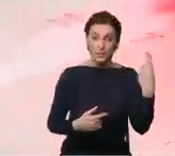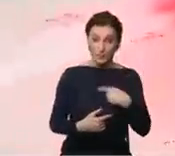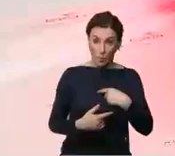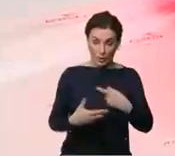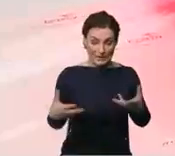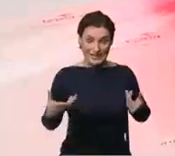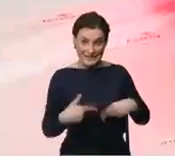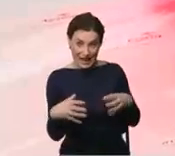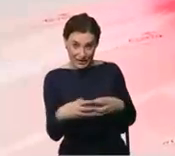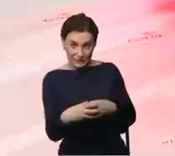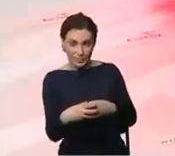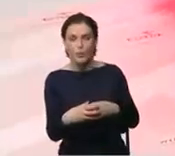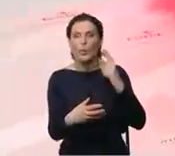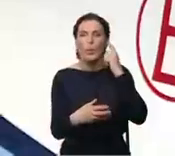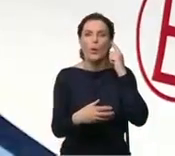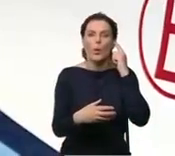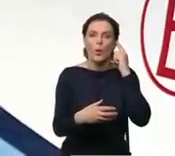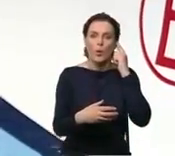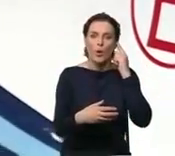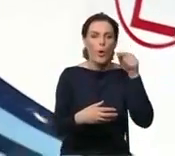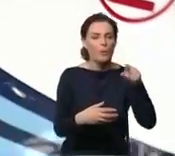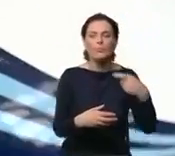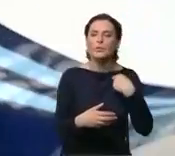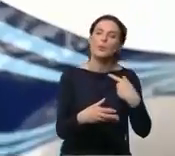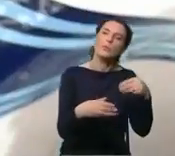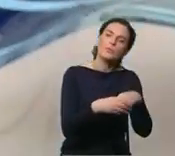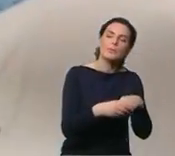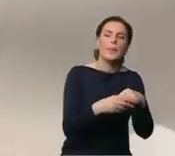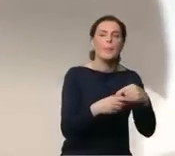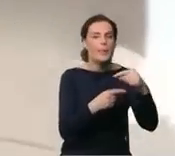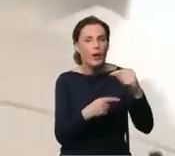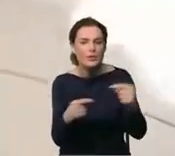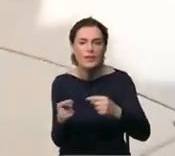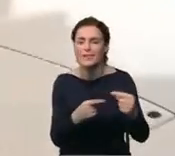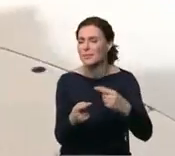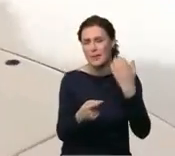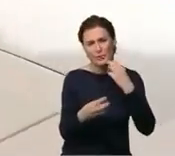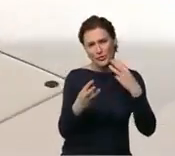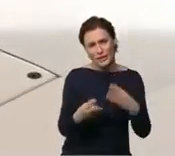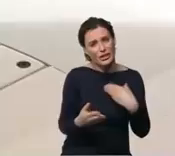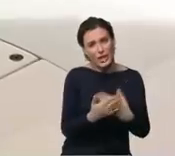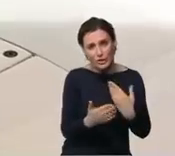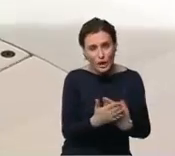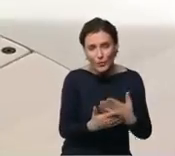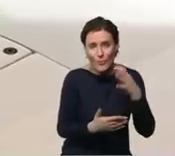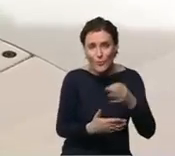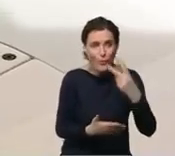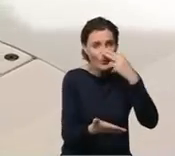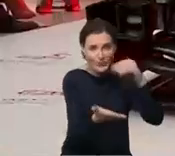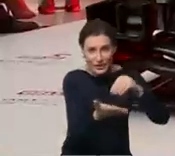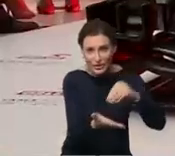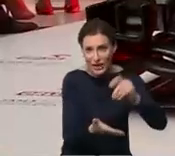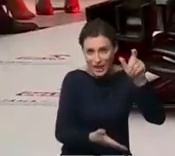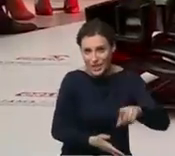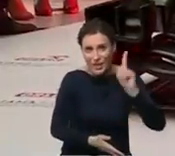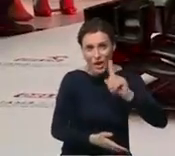zespołem był przy etapie negocjacji, co dla nas było bardzo ważne z racji tego, że Robert posiada to doświadczenie,